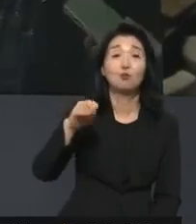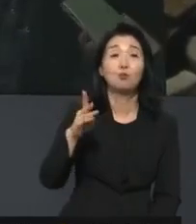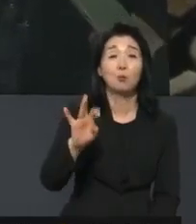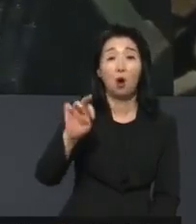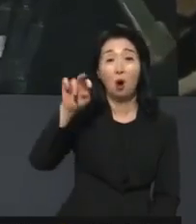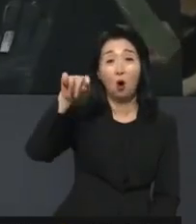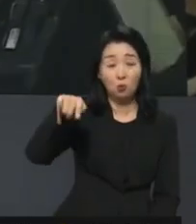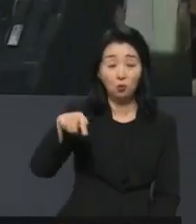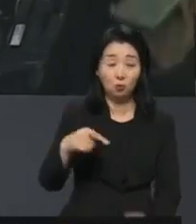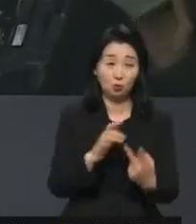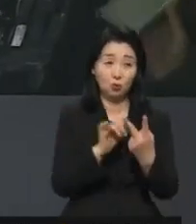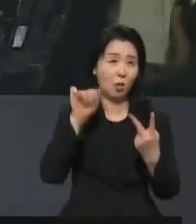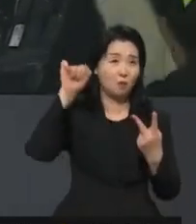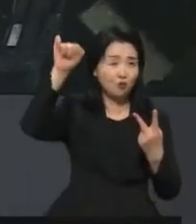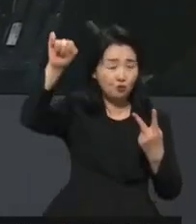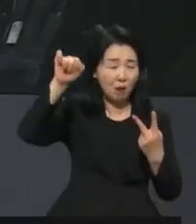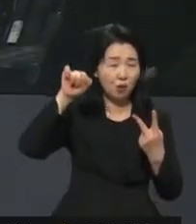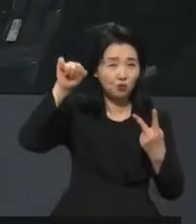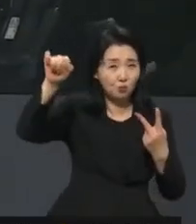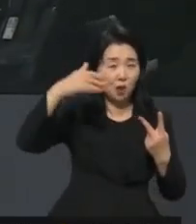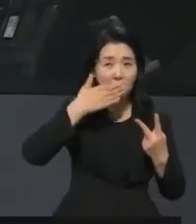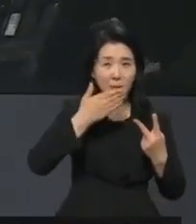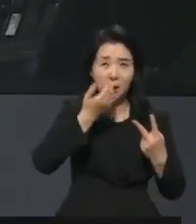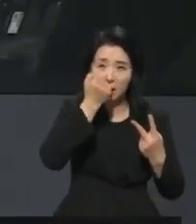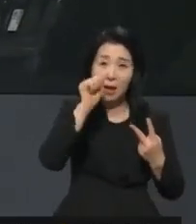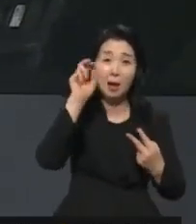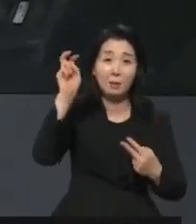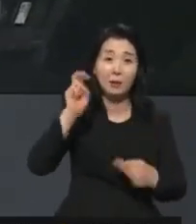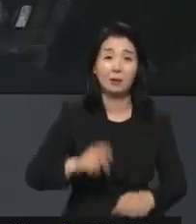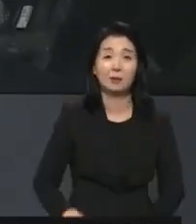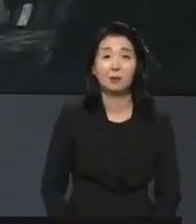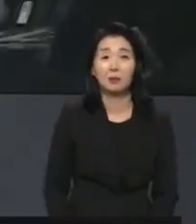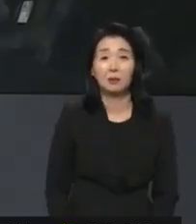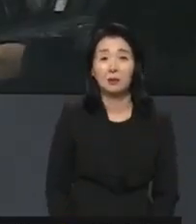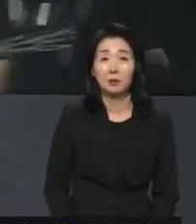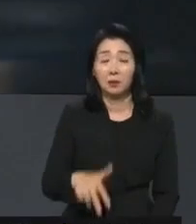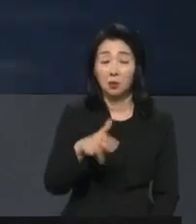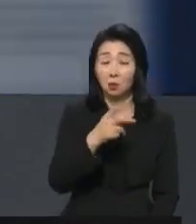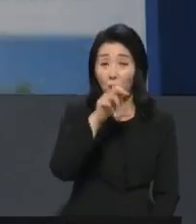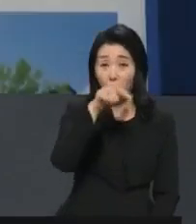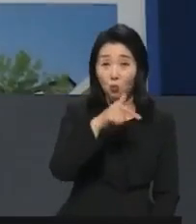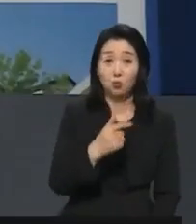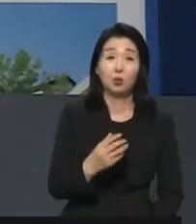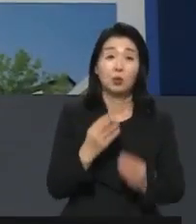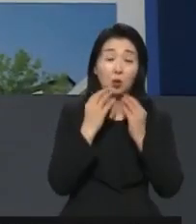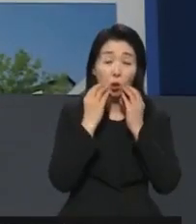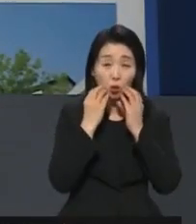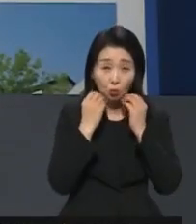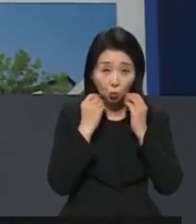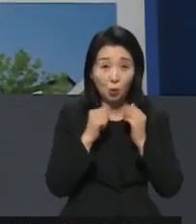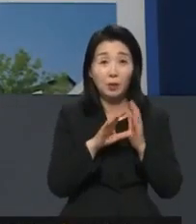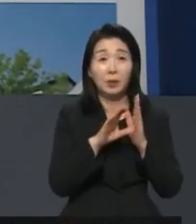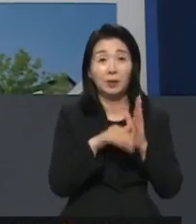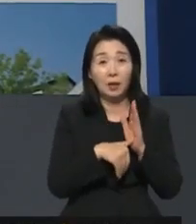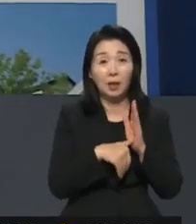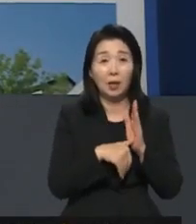민정수석의 출마설이 솔솔 흘러나오고 있는 건데요. 일단 조국 전 장관의 경우에는 지난 토요일에